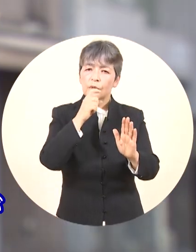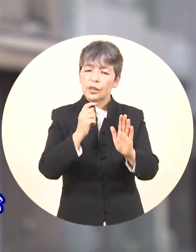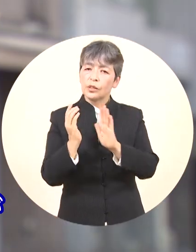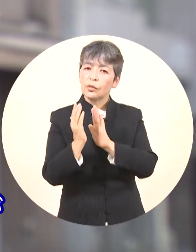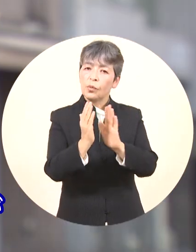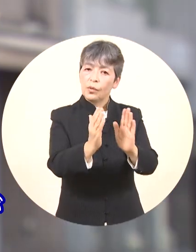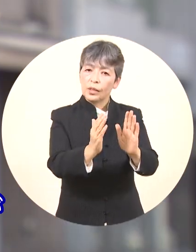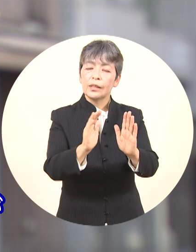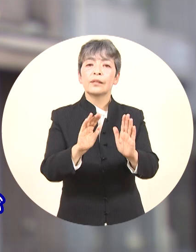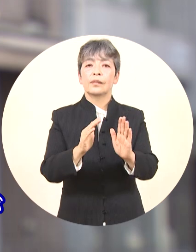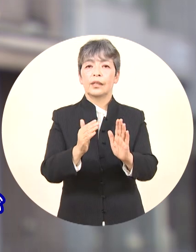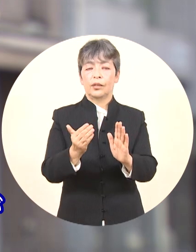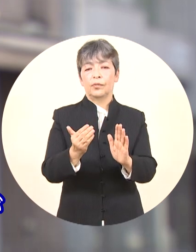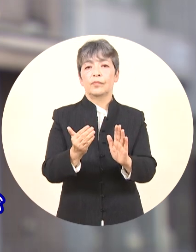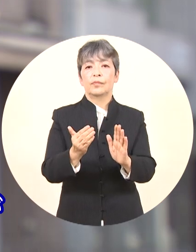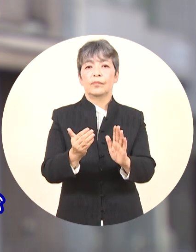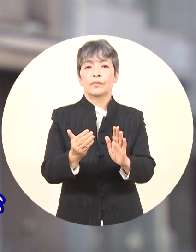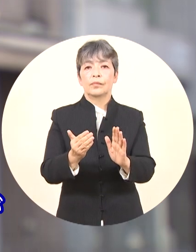ども、また